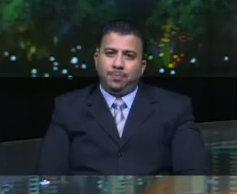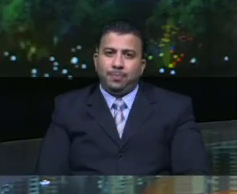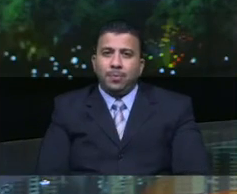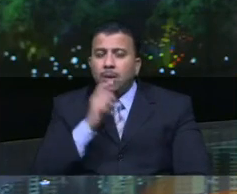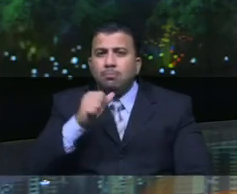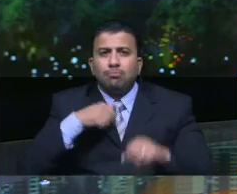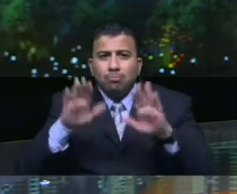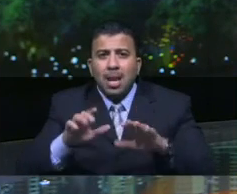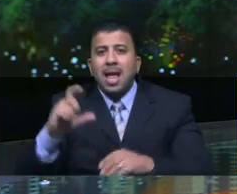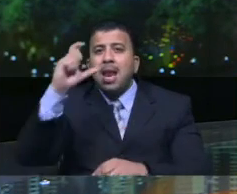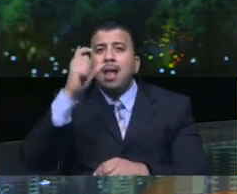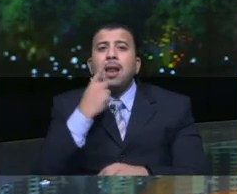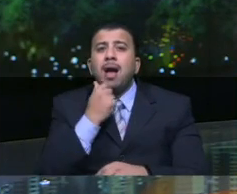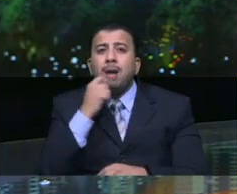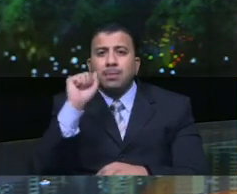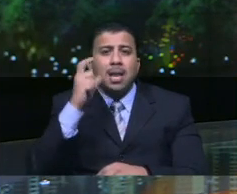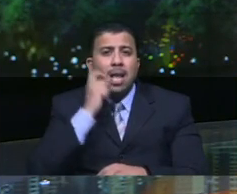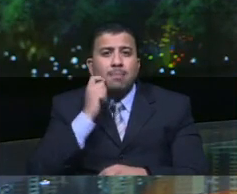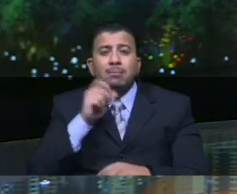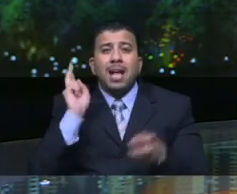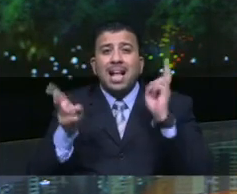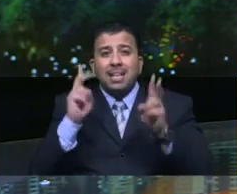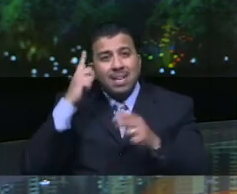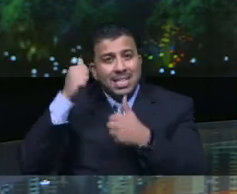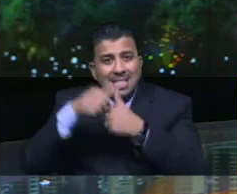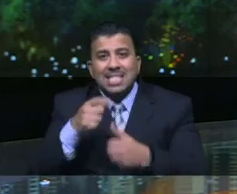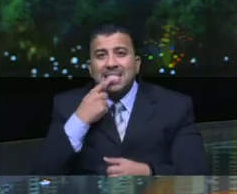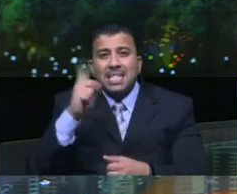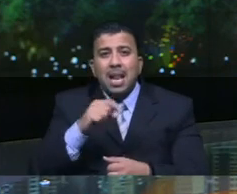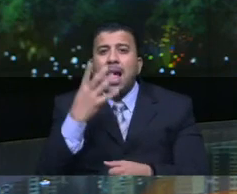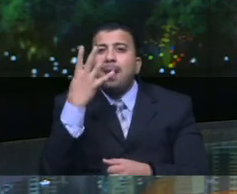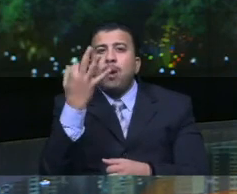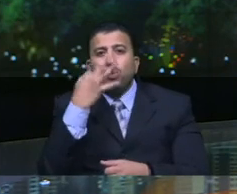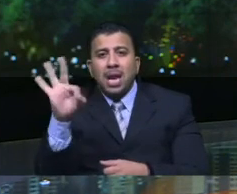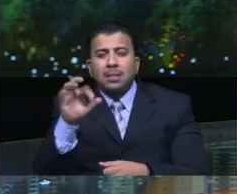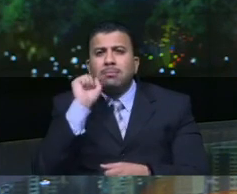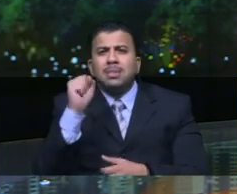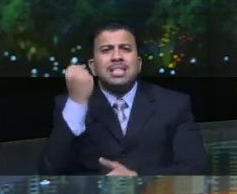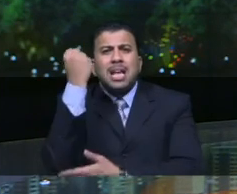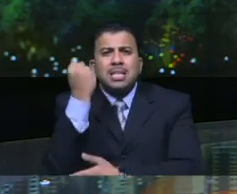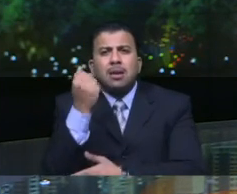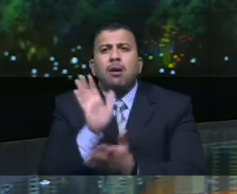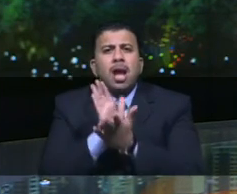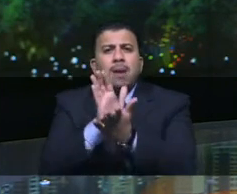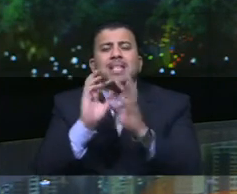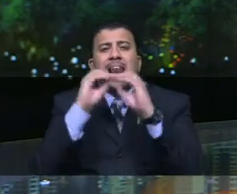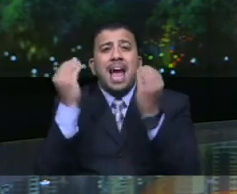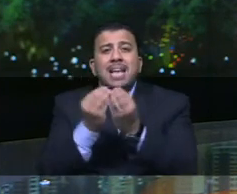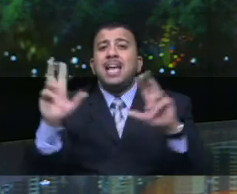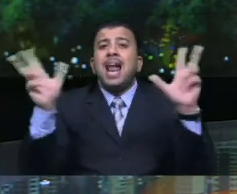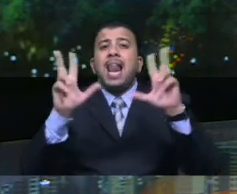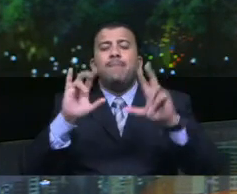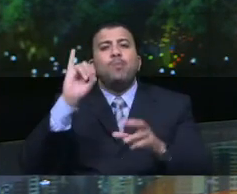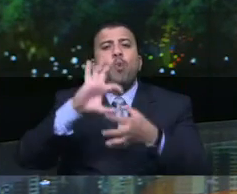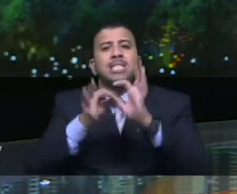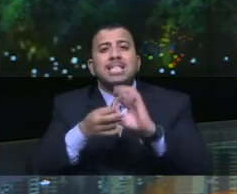ونبقى مع الهلال الأحمر الإماراتي، فضمن احتفاله بالذكرى السنوية 34 لتأسيسها، كرمت الهيئة